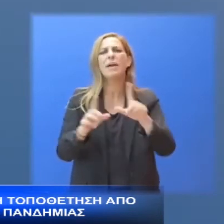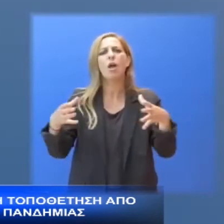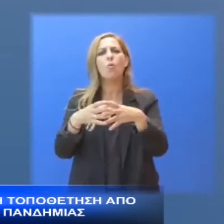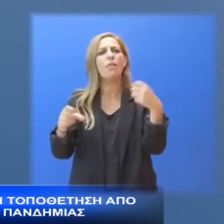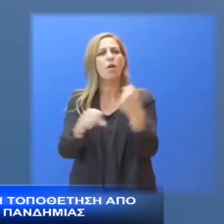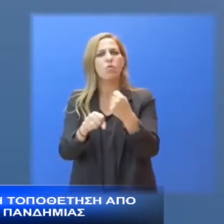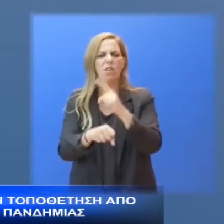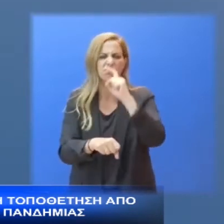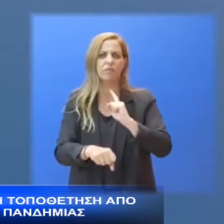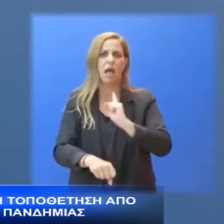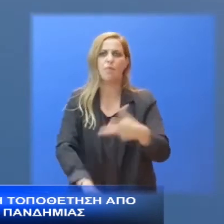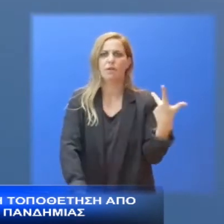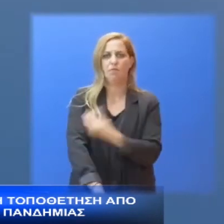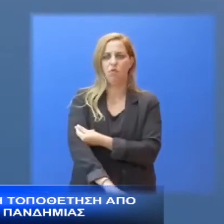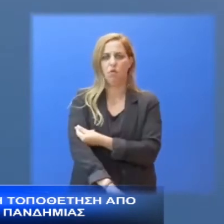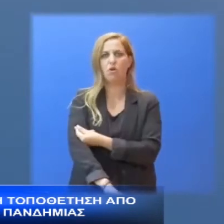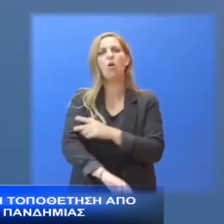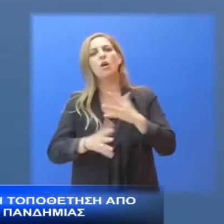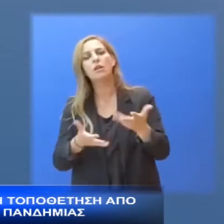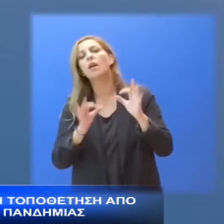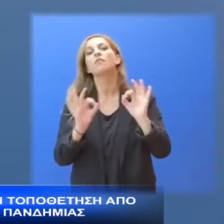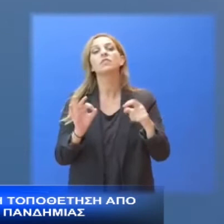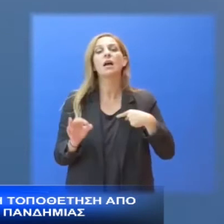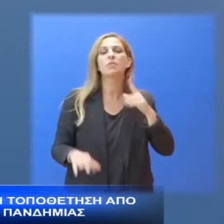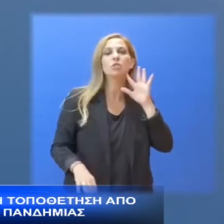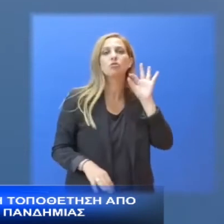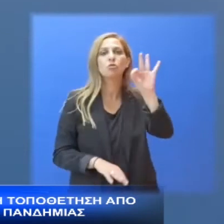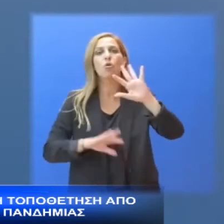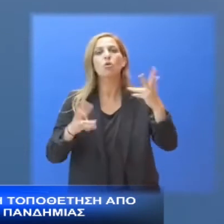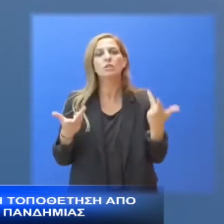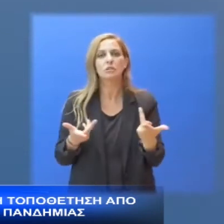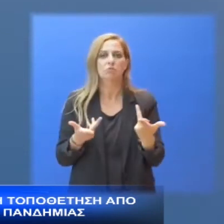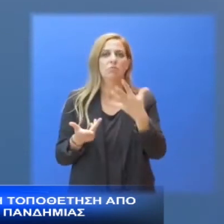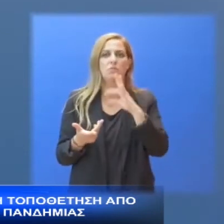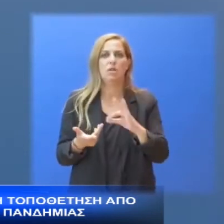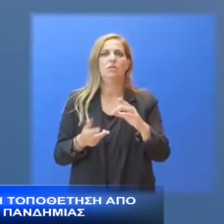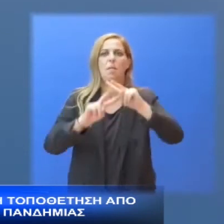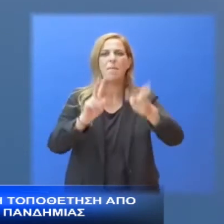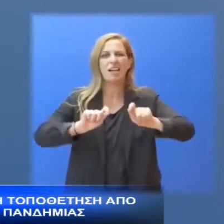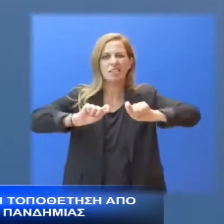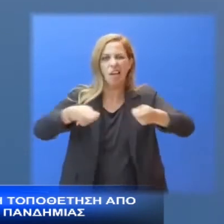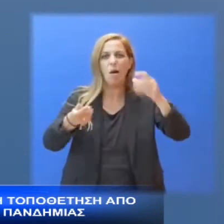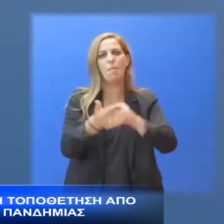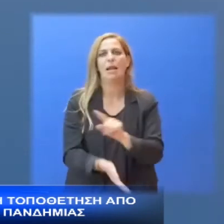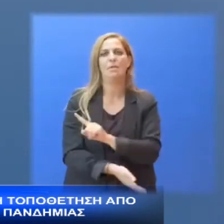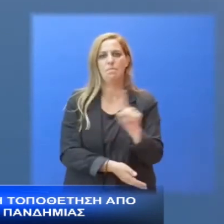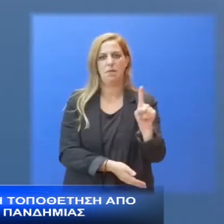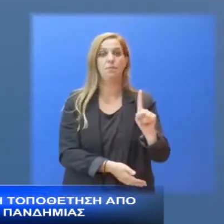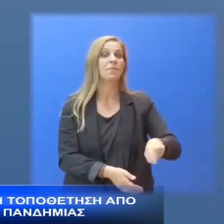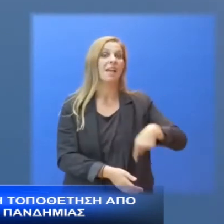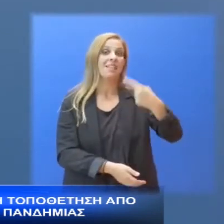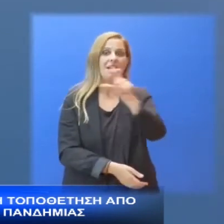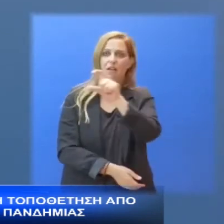κατηγορίες εργαζομένων, αλλά και για την πρόθεσή μας να μην ξανακλείσει η οικονομία. Την επόμενη εβδομάδα θα